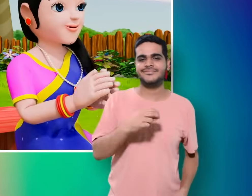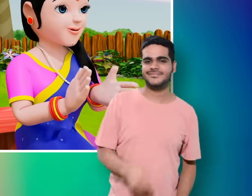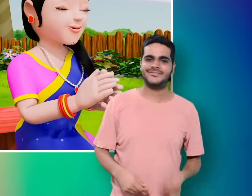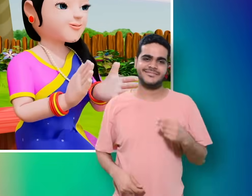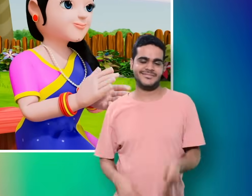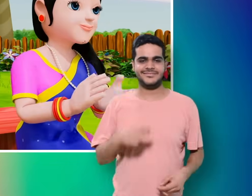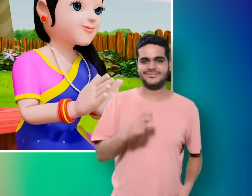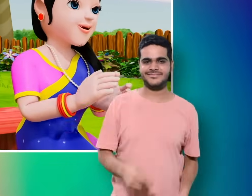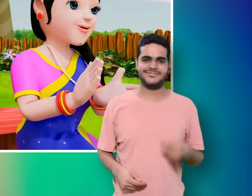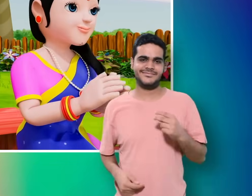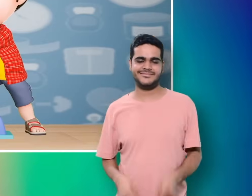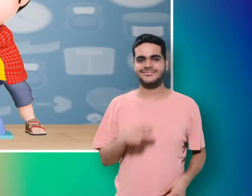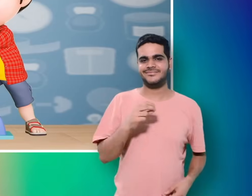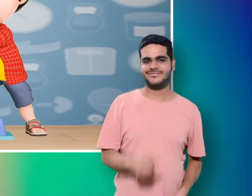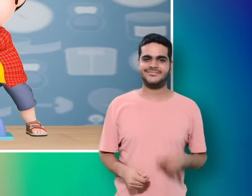दौड़ा।